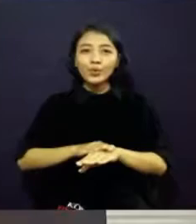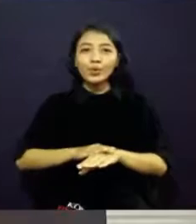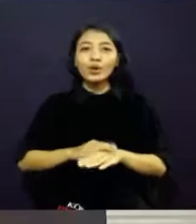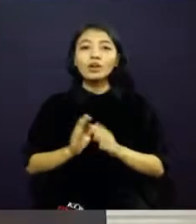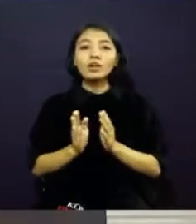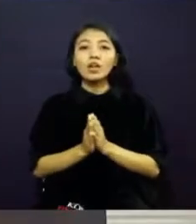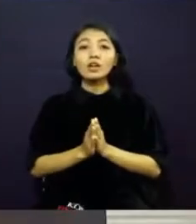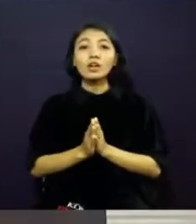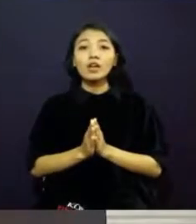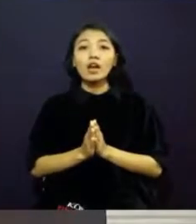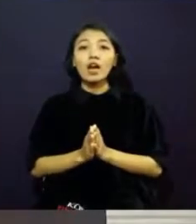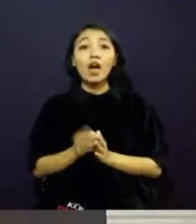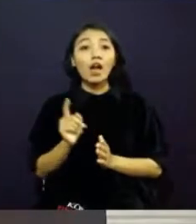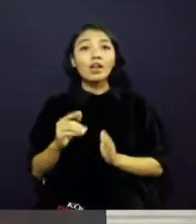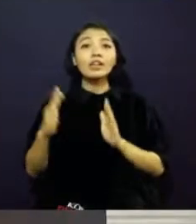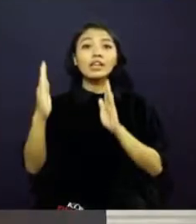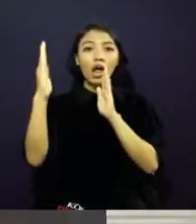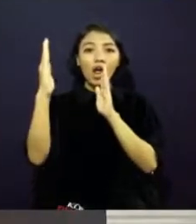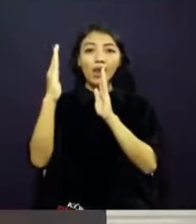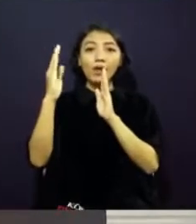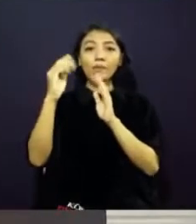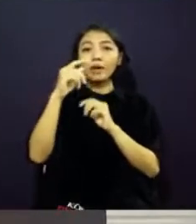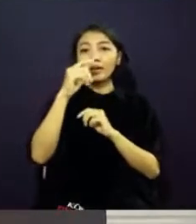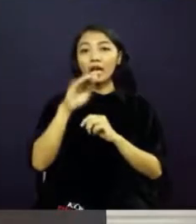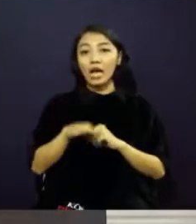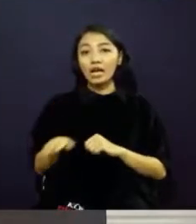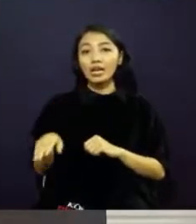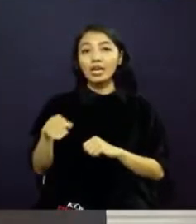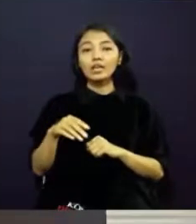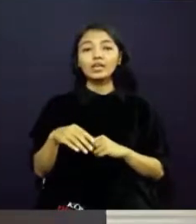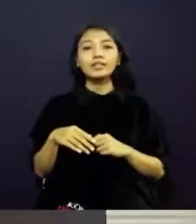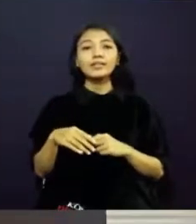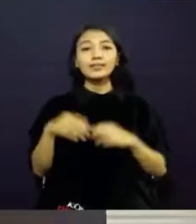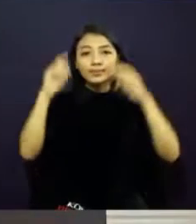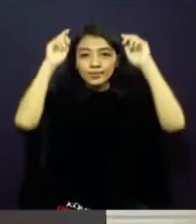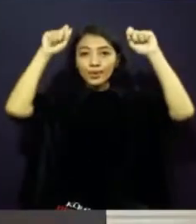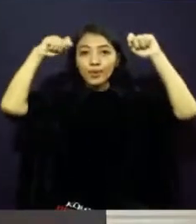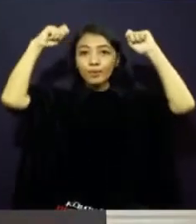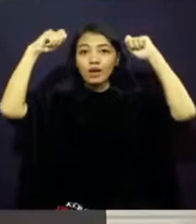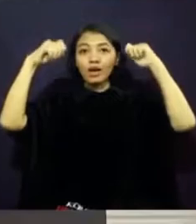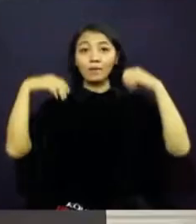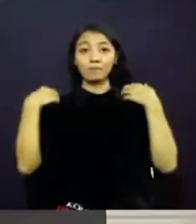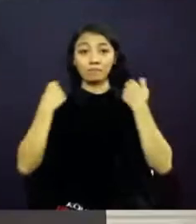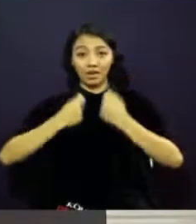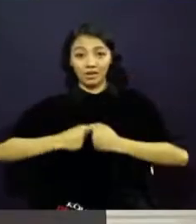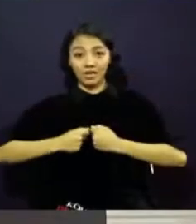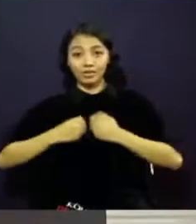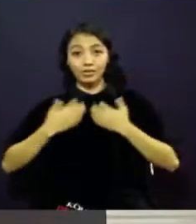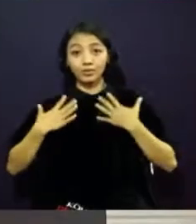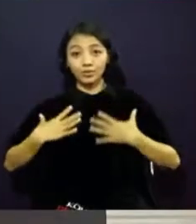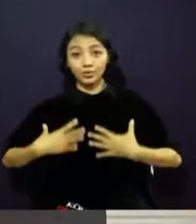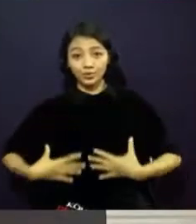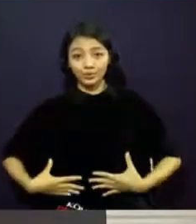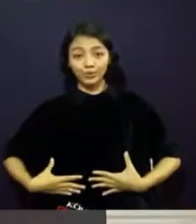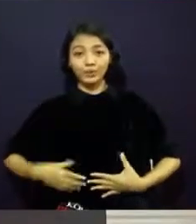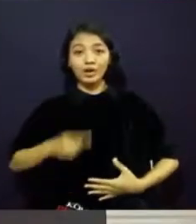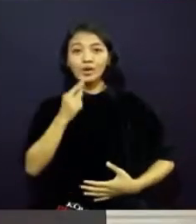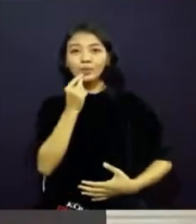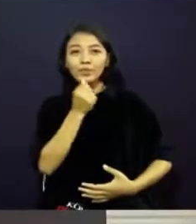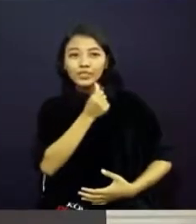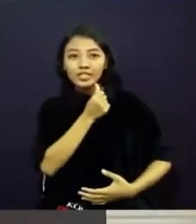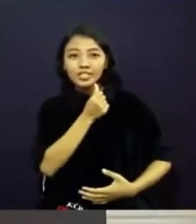dan di hadapan Anak Domba dan memakai jubah putih mereka adalah